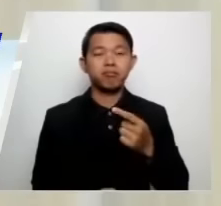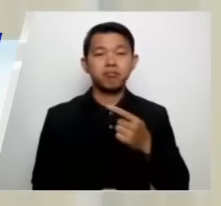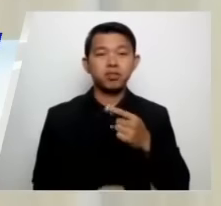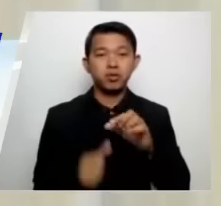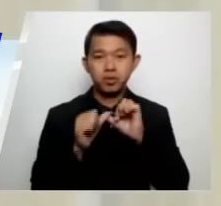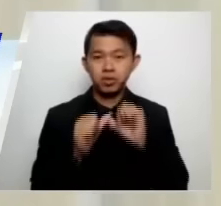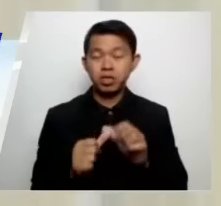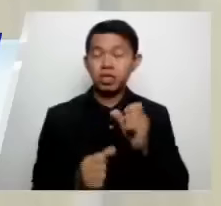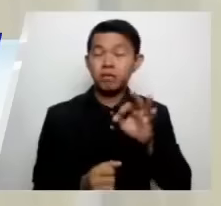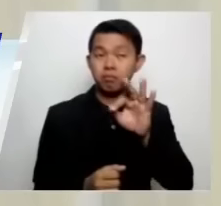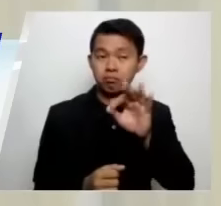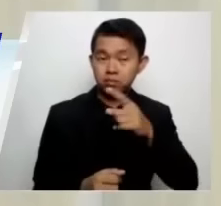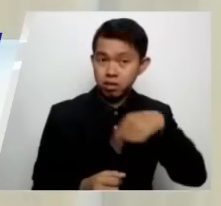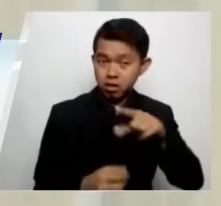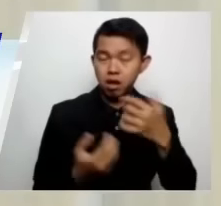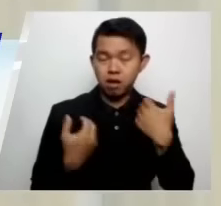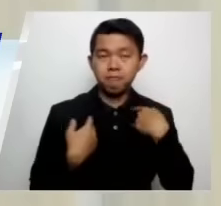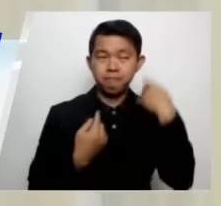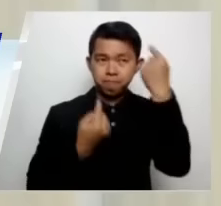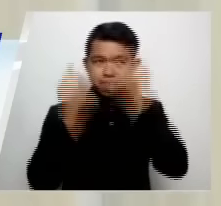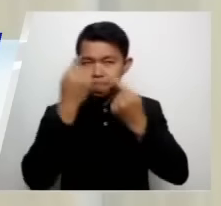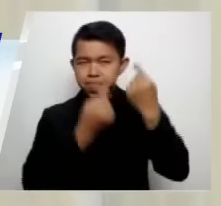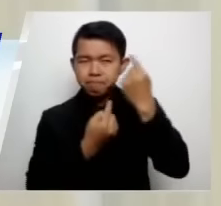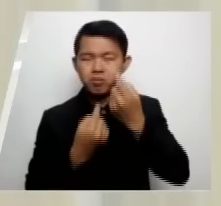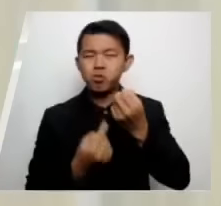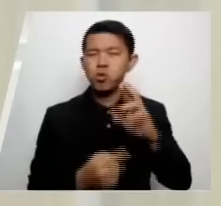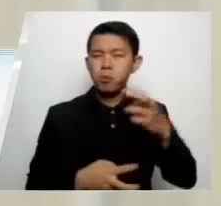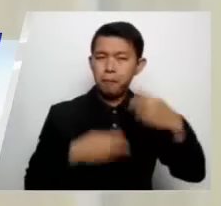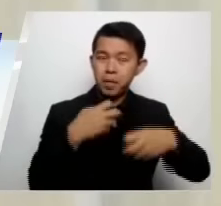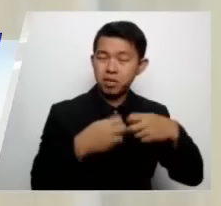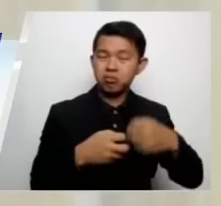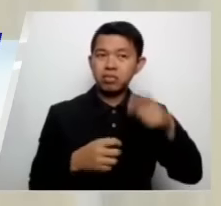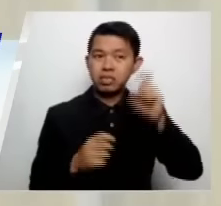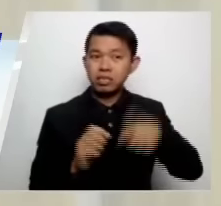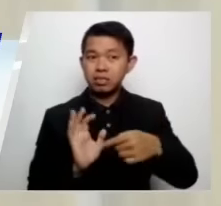issues na kailangan iharap mo